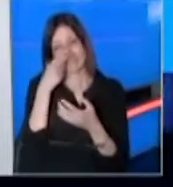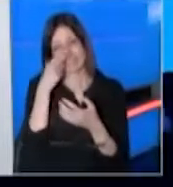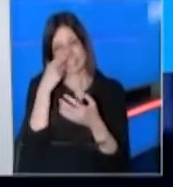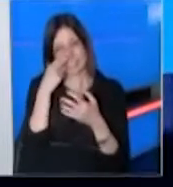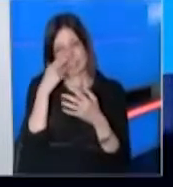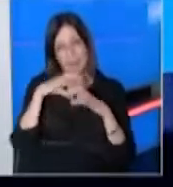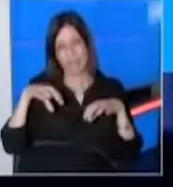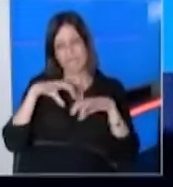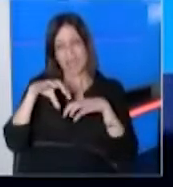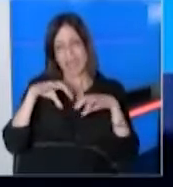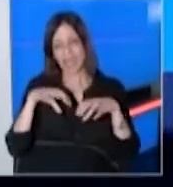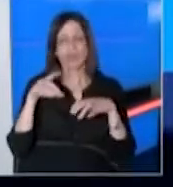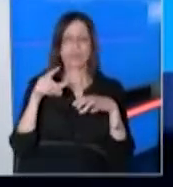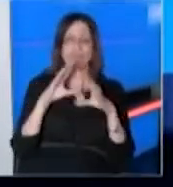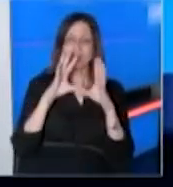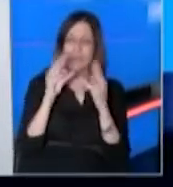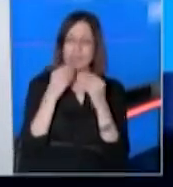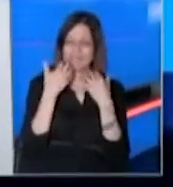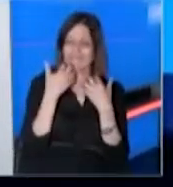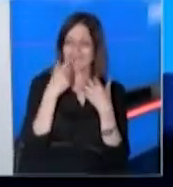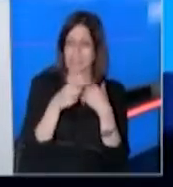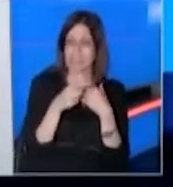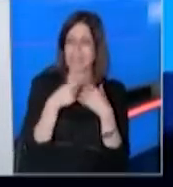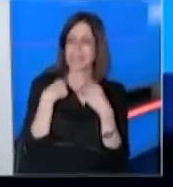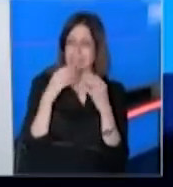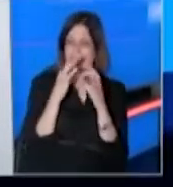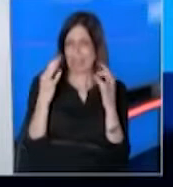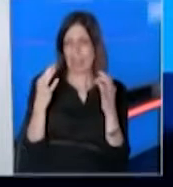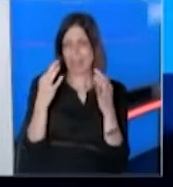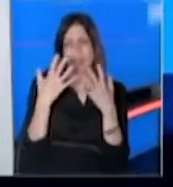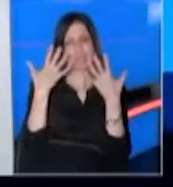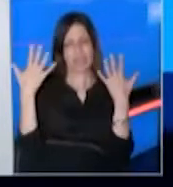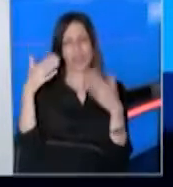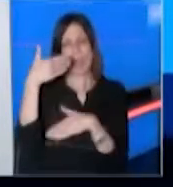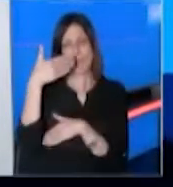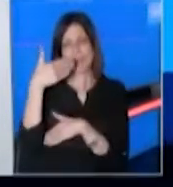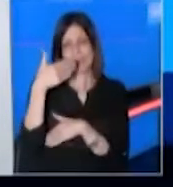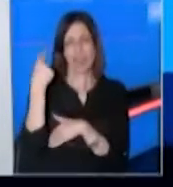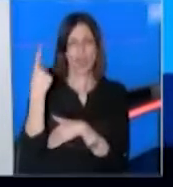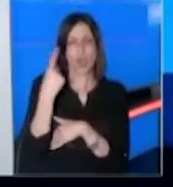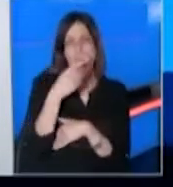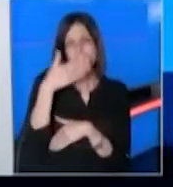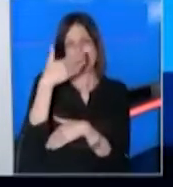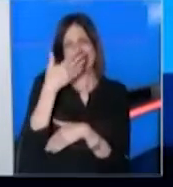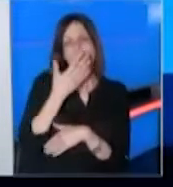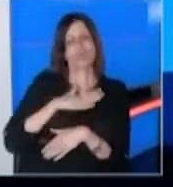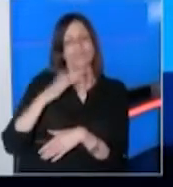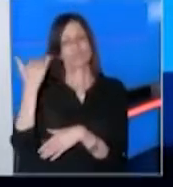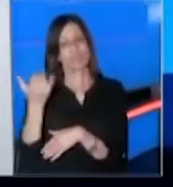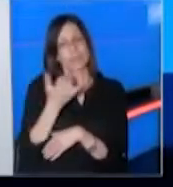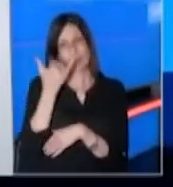לפרק אותה בכל הפרקים האלה של השיח, אבל נתחיל מגדול. המדינה, כל מדינה שואפת